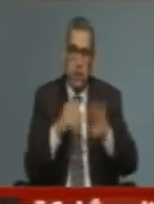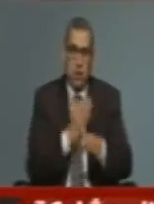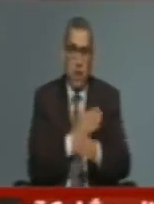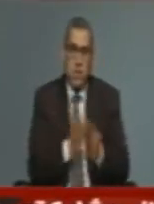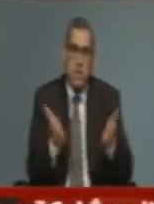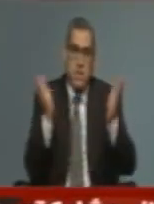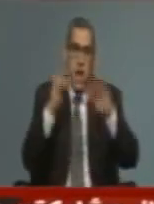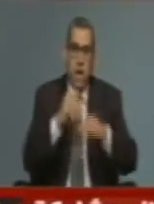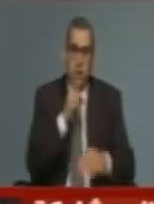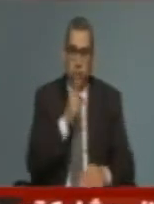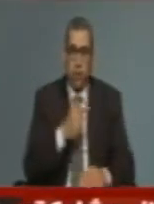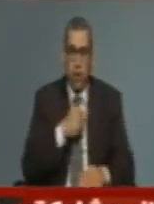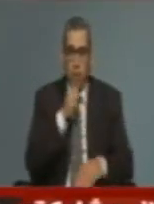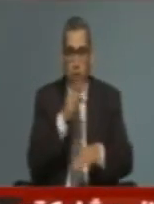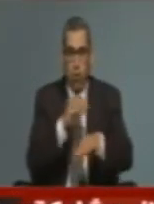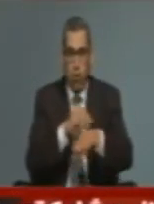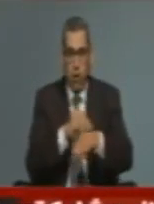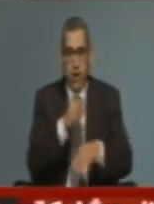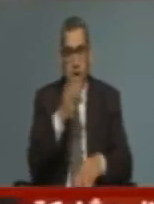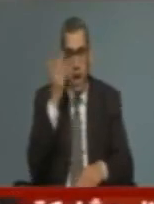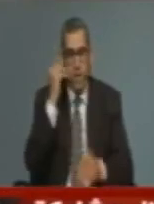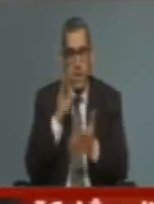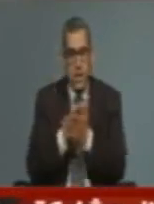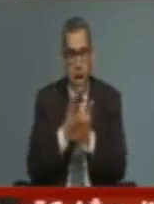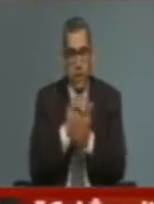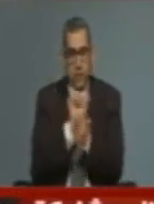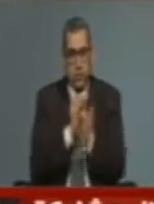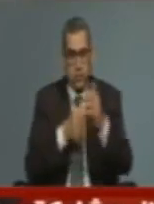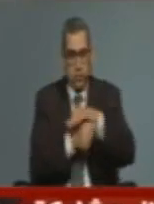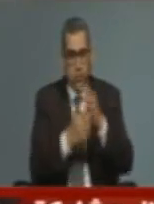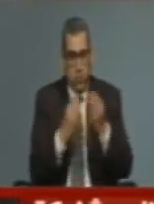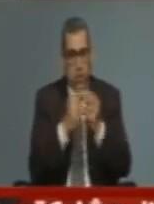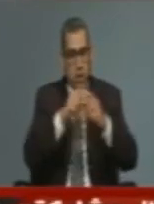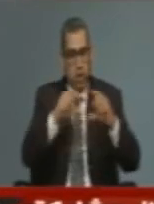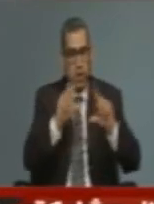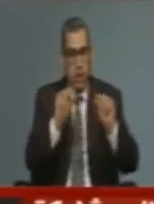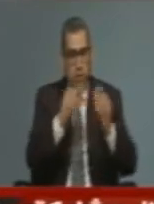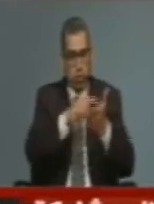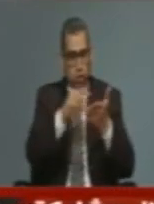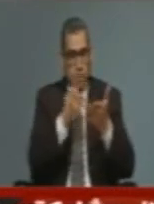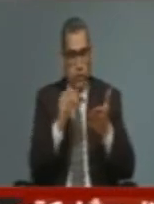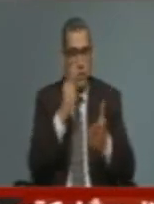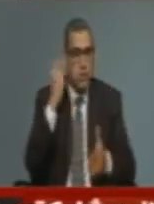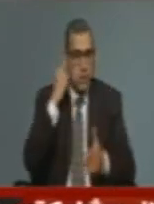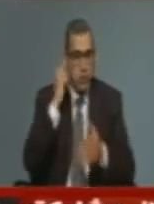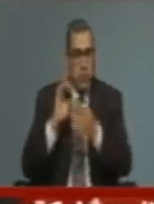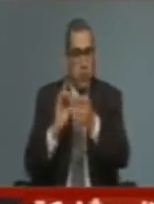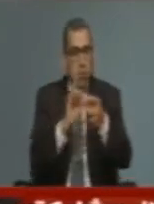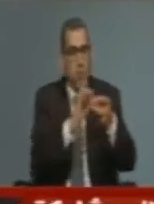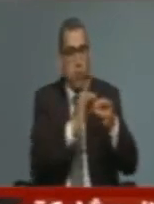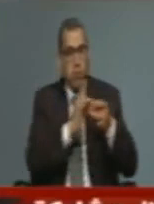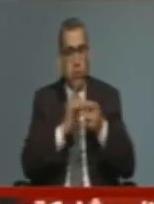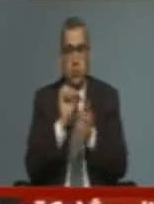على حاجه، انت طبعا كان معاكي زمايلك كتير اللي هم كان نفس الظروف يعني، واكيد سمعتوا في الاثناء ما انتم